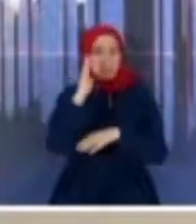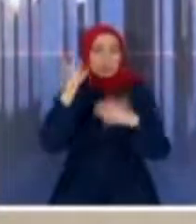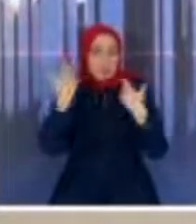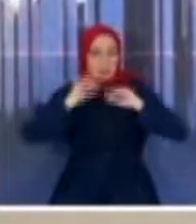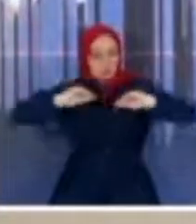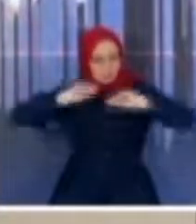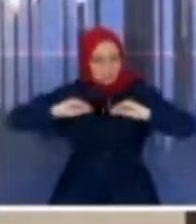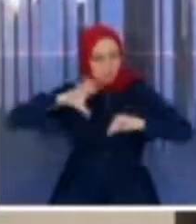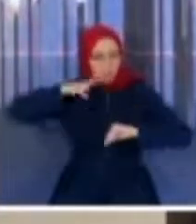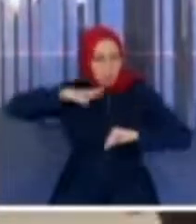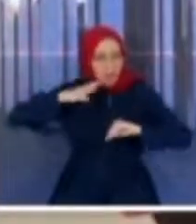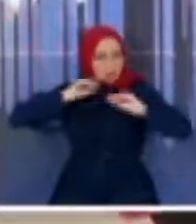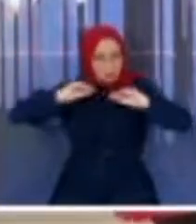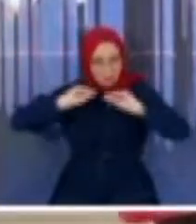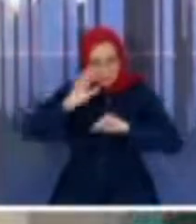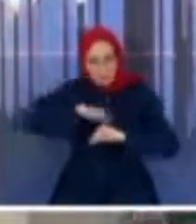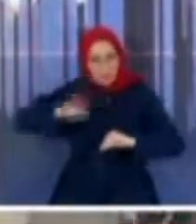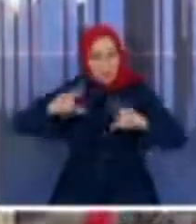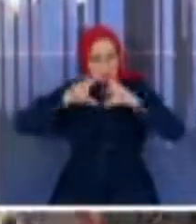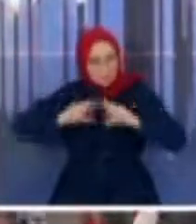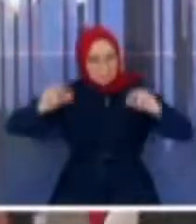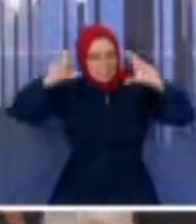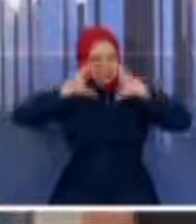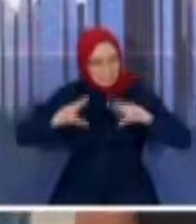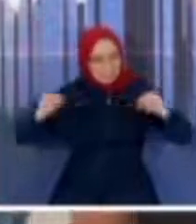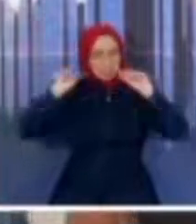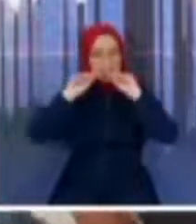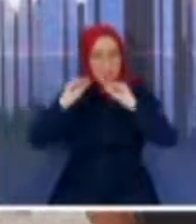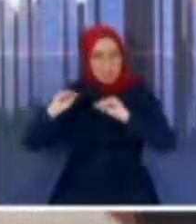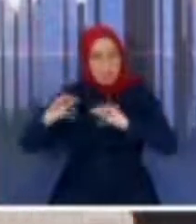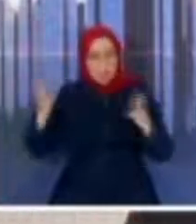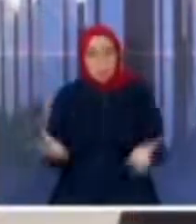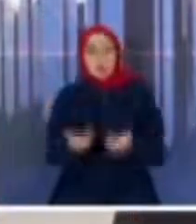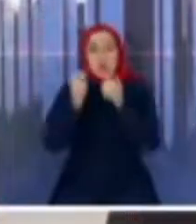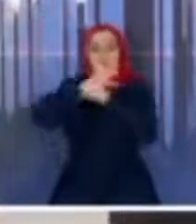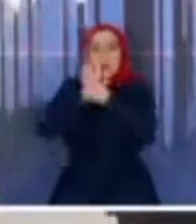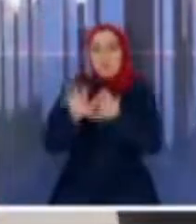الإسعافات الأولية وفي تعليمهم كيفية التوقي من عدوى فيروس كورونا.